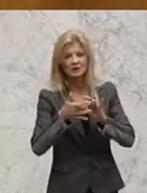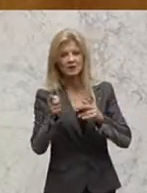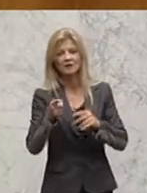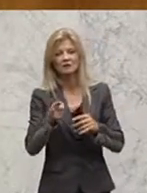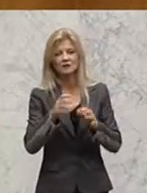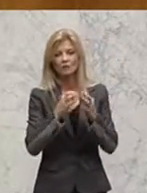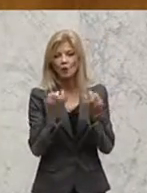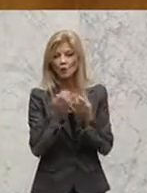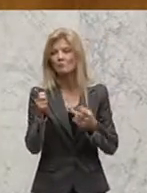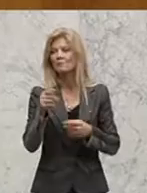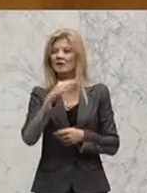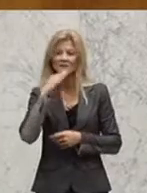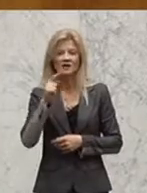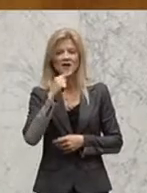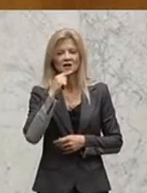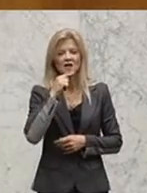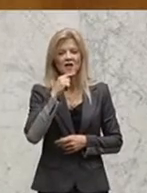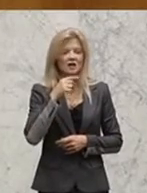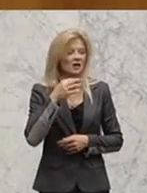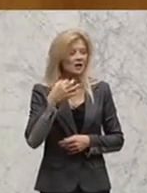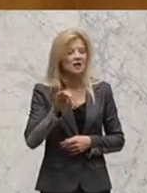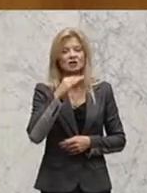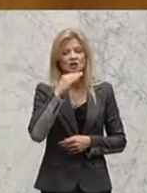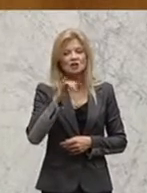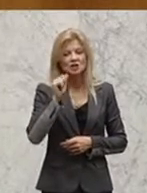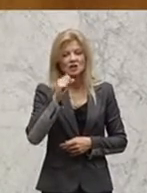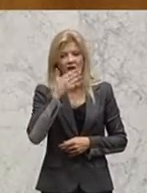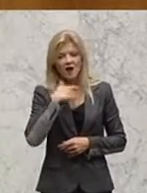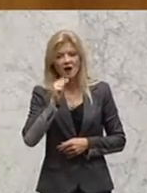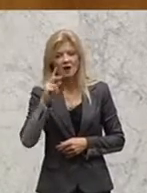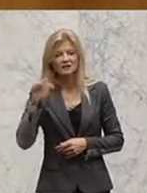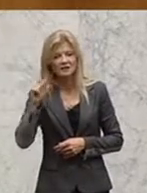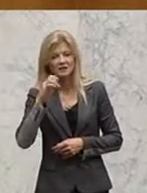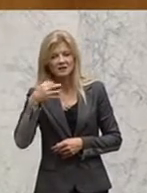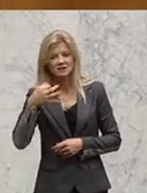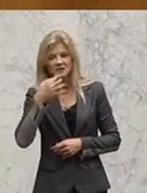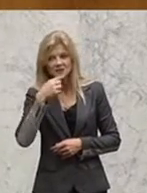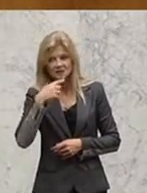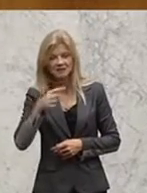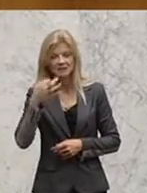Dschihadisten, um hier junge Menschen zu akquirieren, zu rekrutieren.